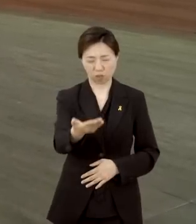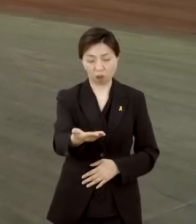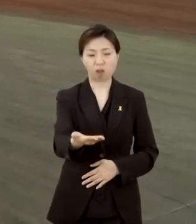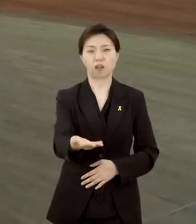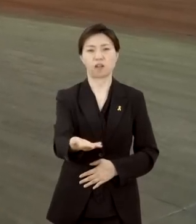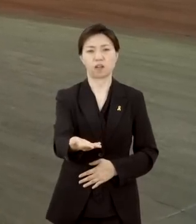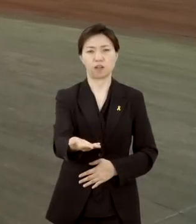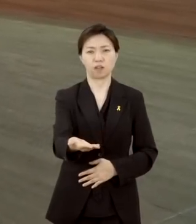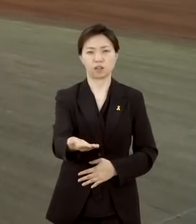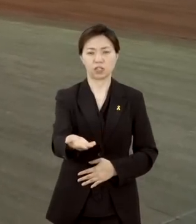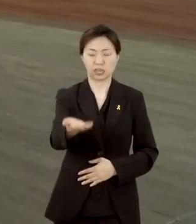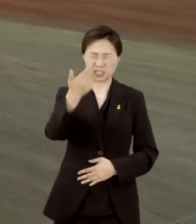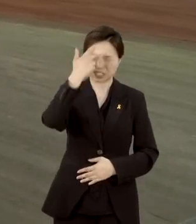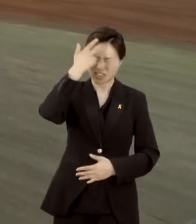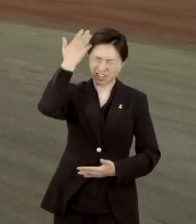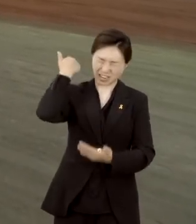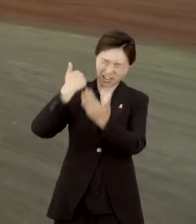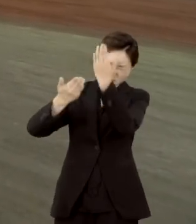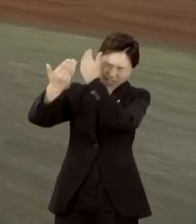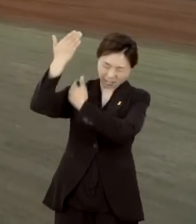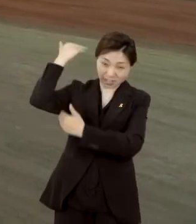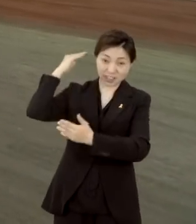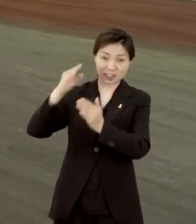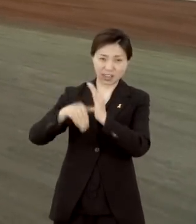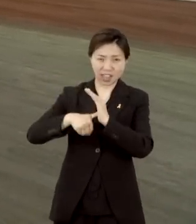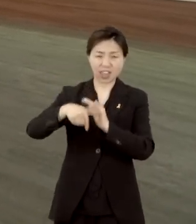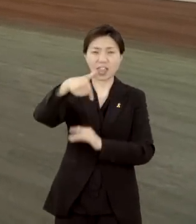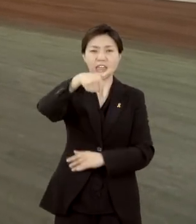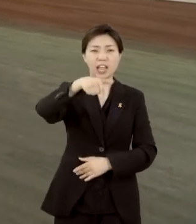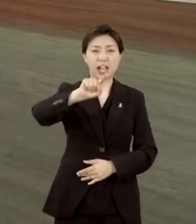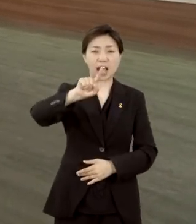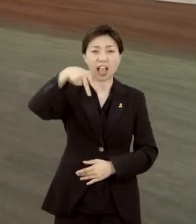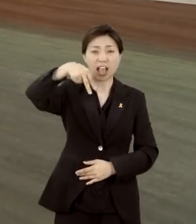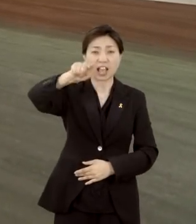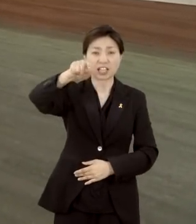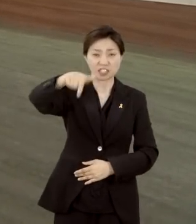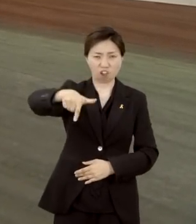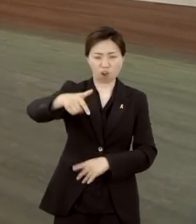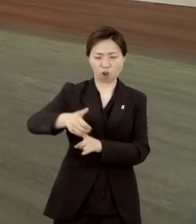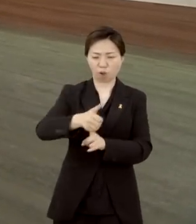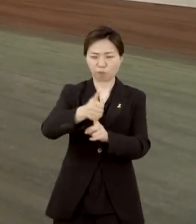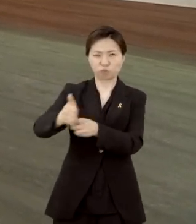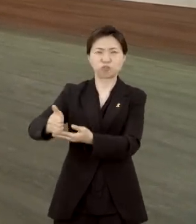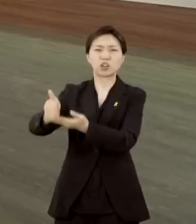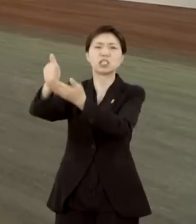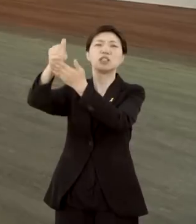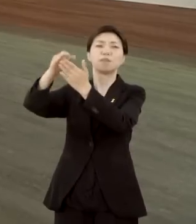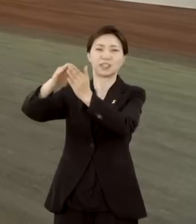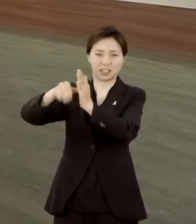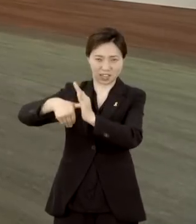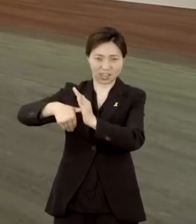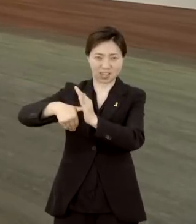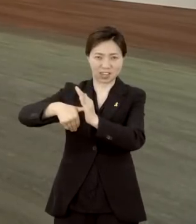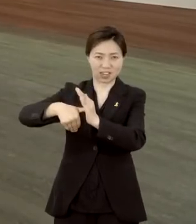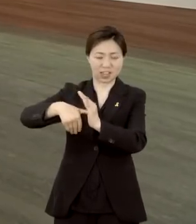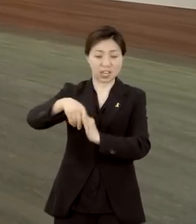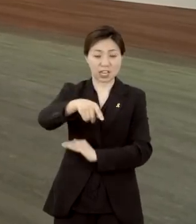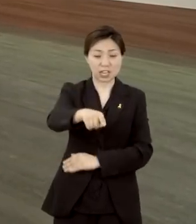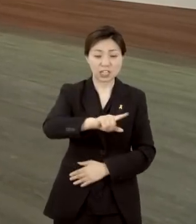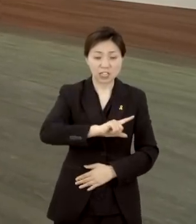그대는 과거 전세 가서 부처님 시대 때